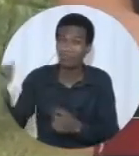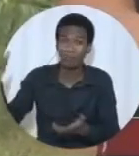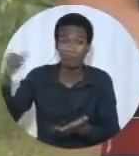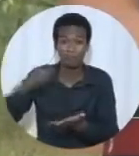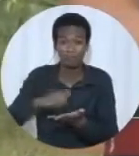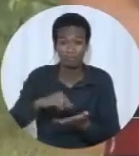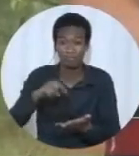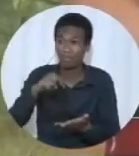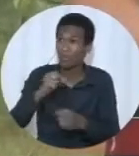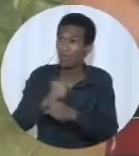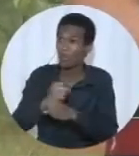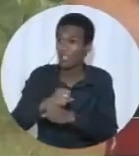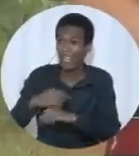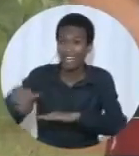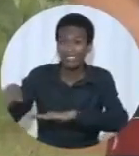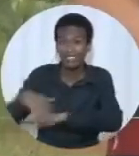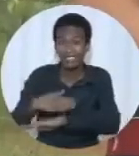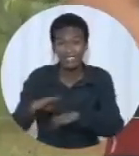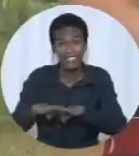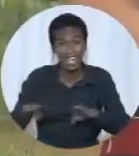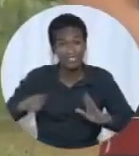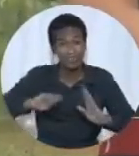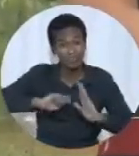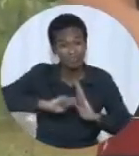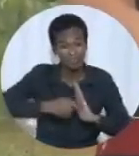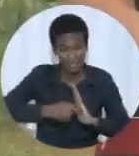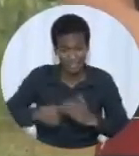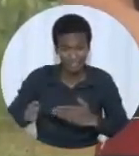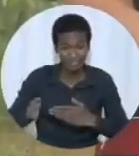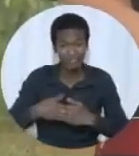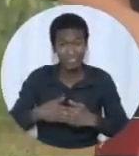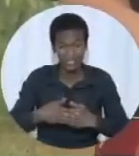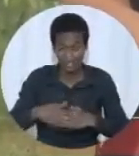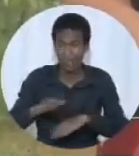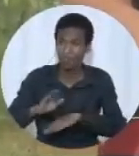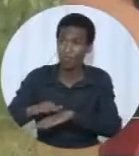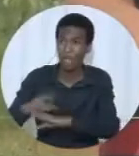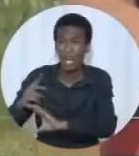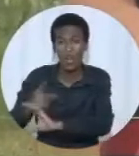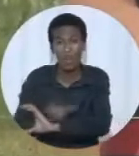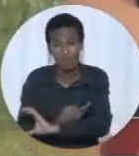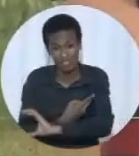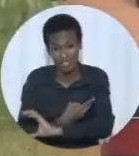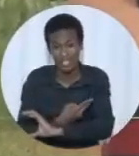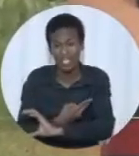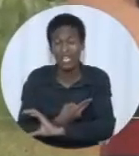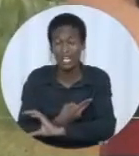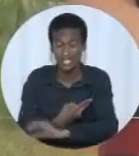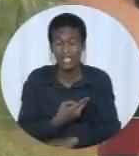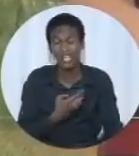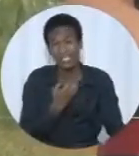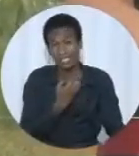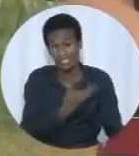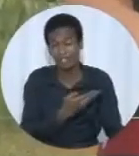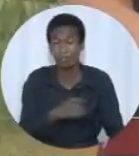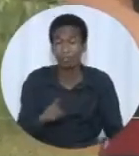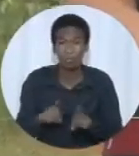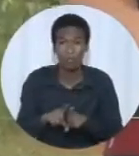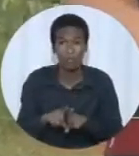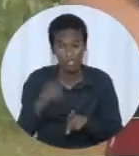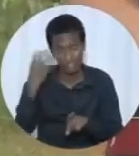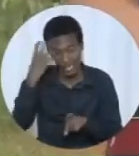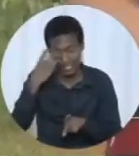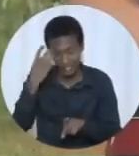ny sisin-tany azon'ny COVID fa manao ny promotion ny